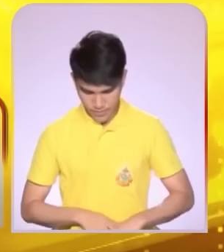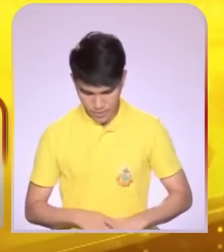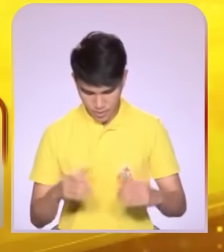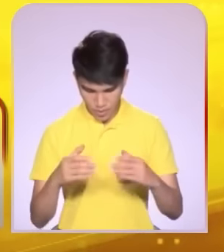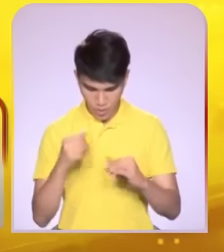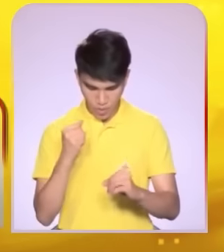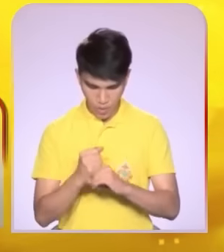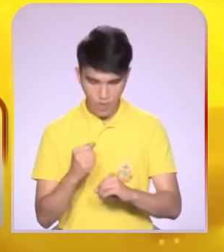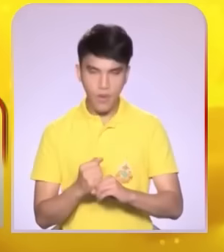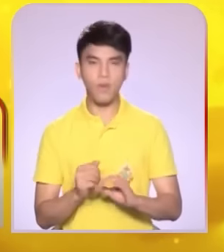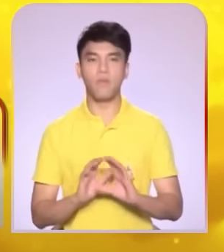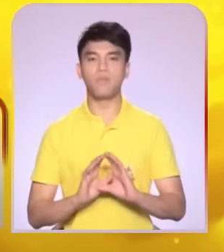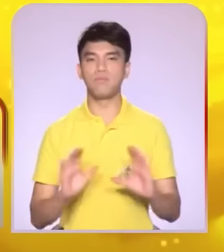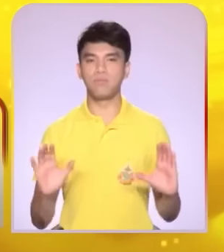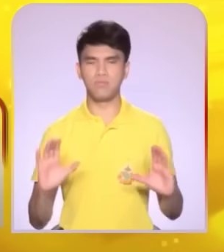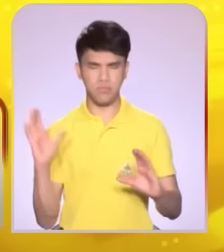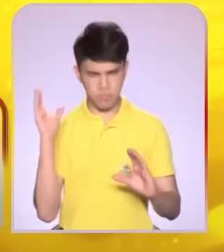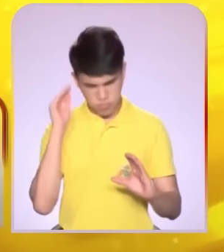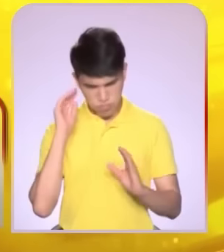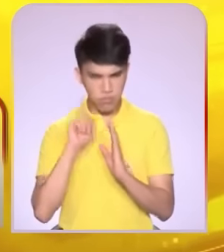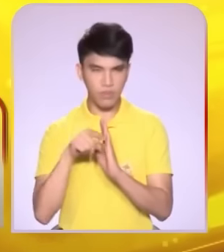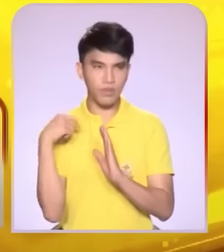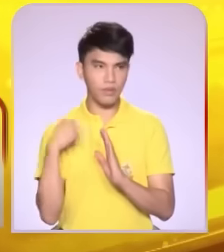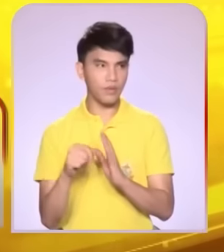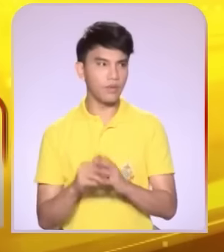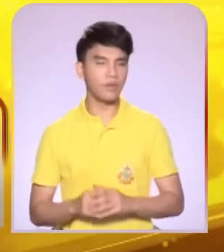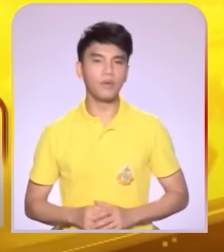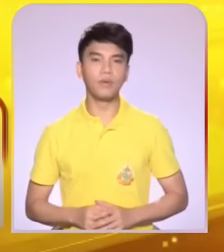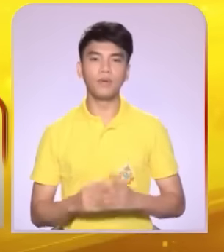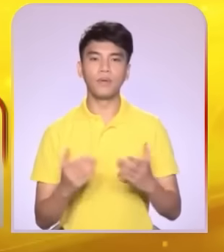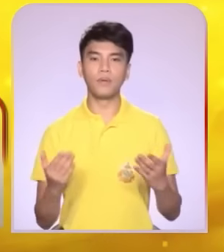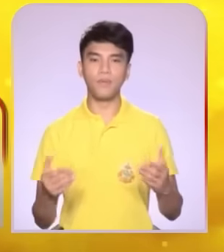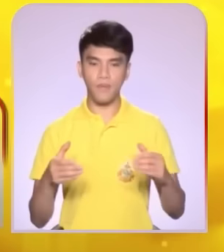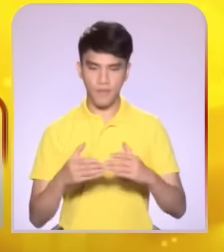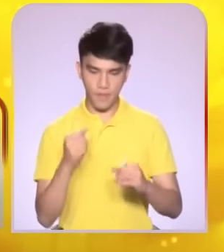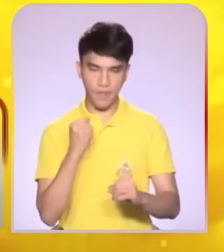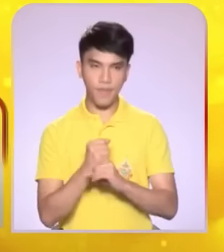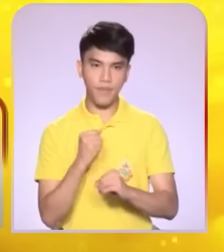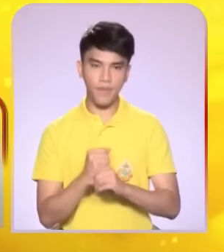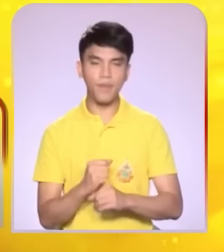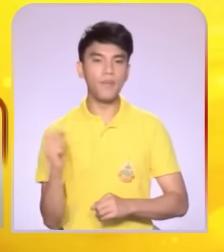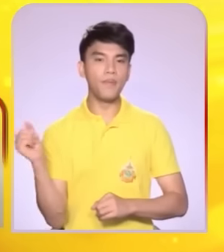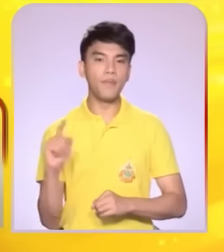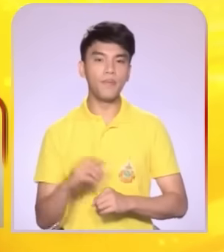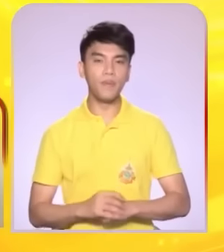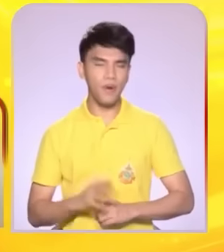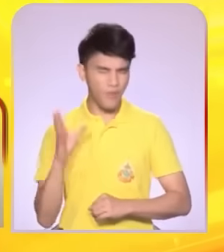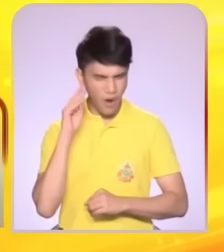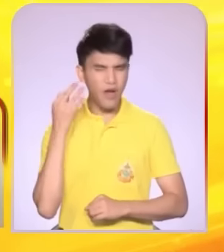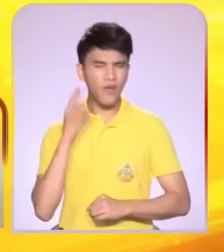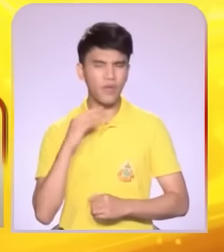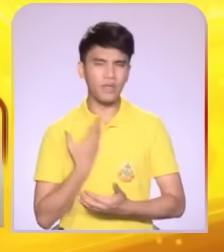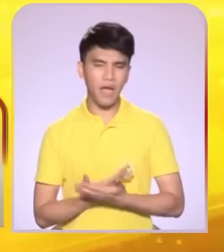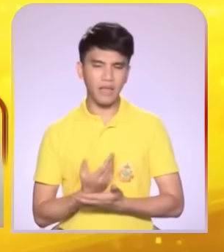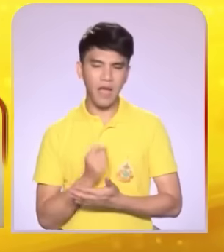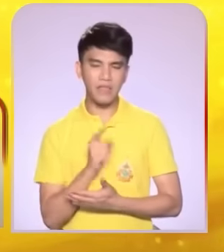างทีมงานดีดตัวออกมาฟังอยู่แค่10นาทีก็ออกมาคือตอนนั้นน่ะทีมงานของบริษัทนี้ออกตัวนะมาฟังฟรีเลยไม่ต้อง